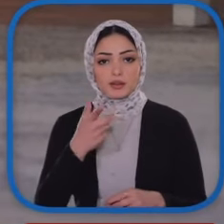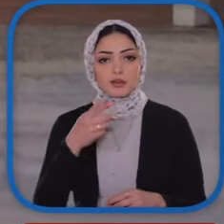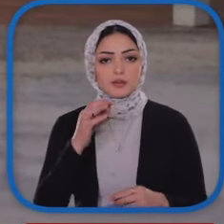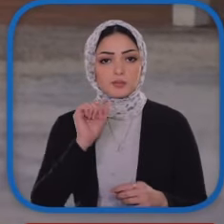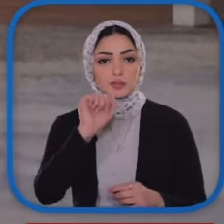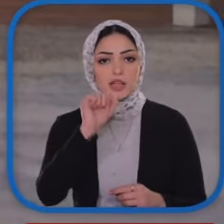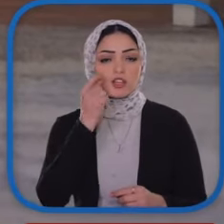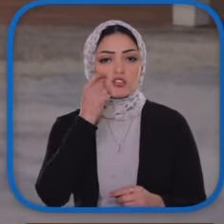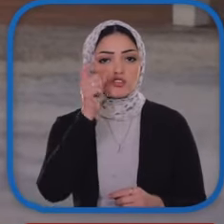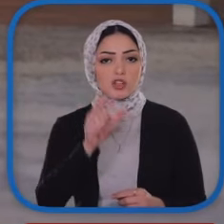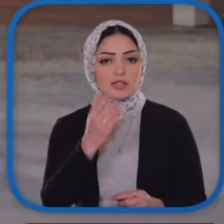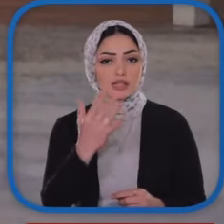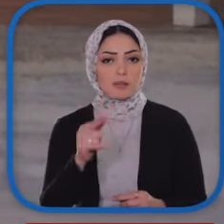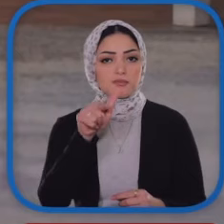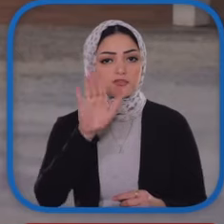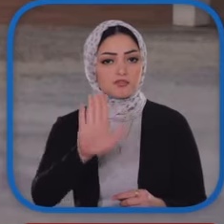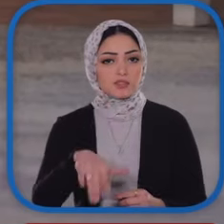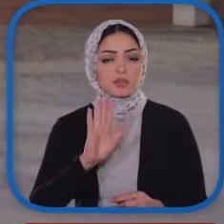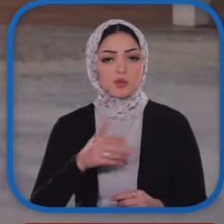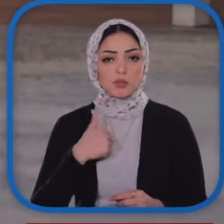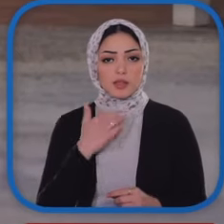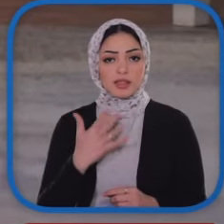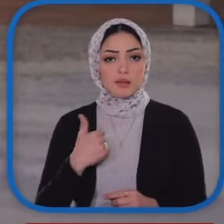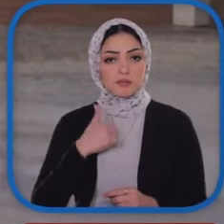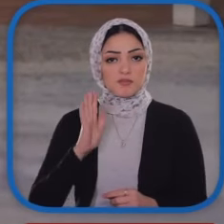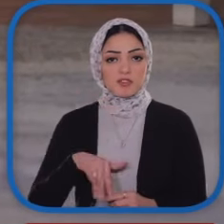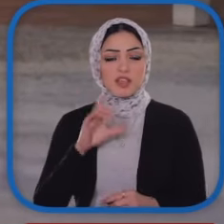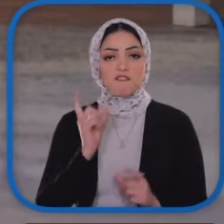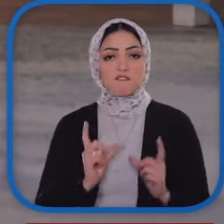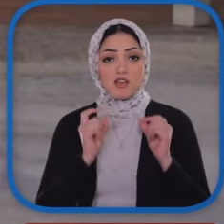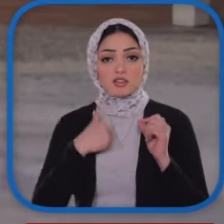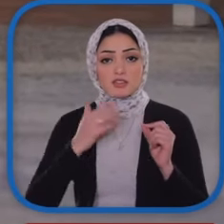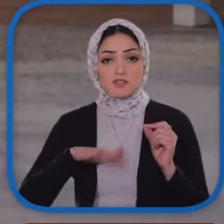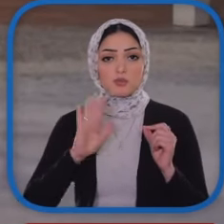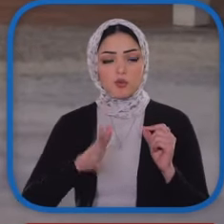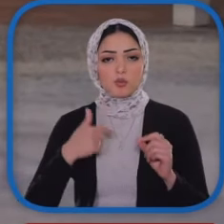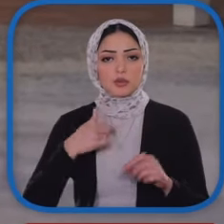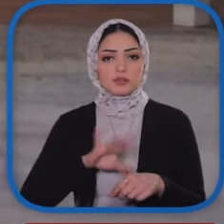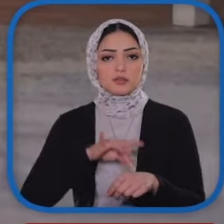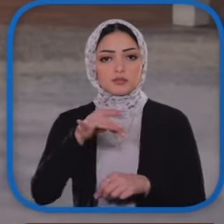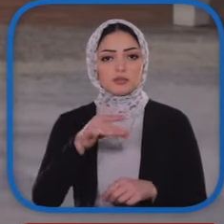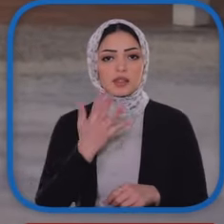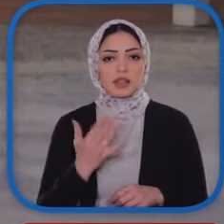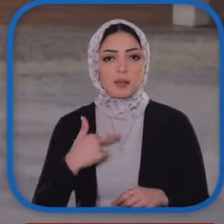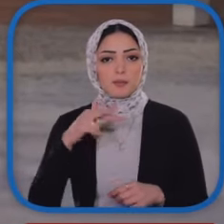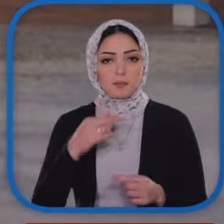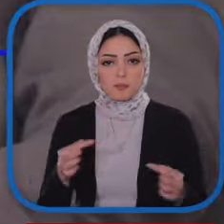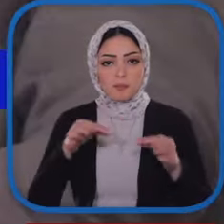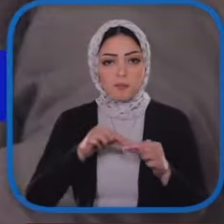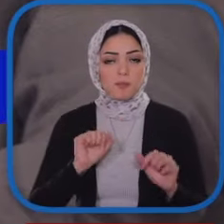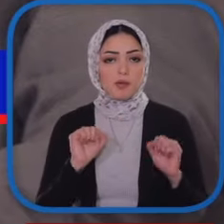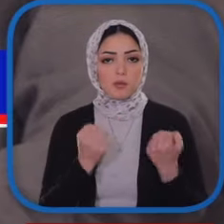للدم الملوث بالفيروس من شخص مصاب. فدي تمثل الطريقة الأساسية بالفعل الإصابة بفيروس